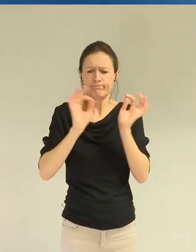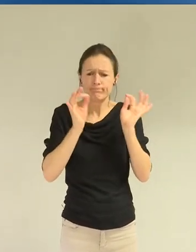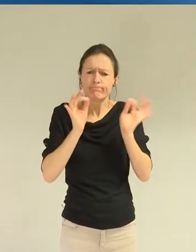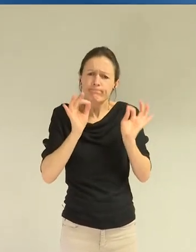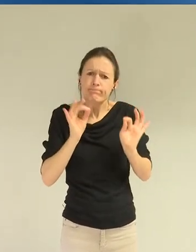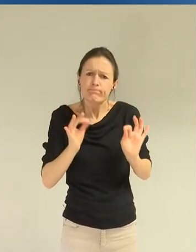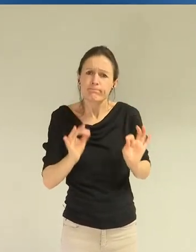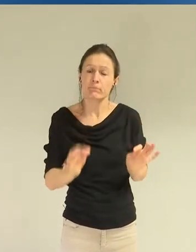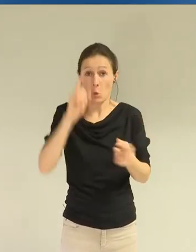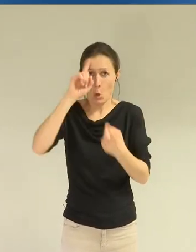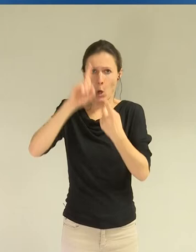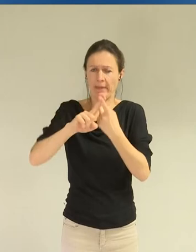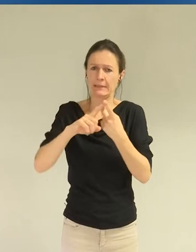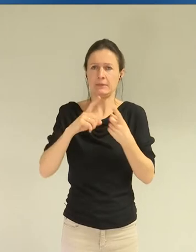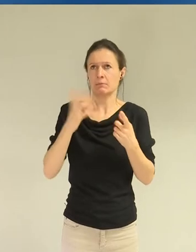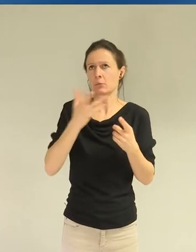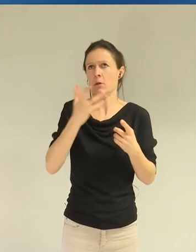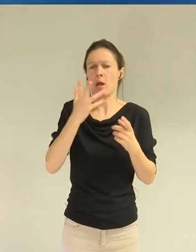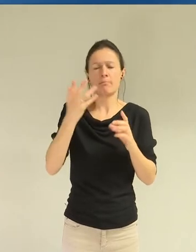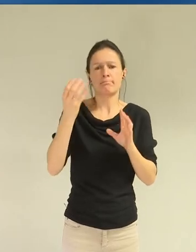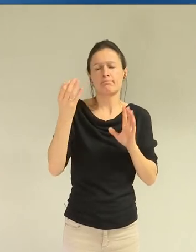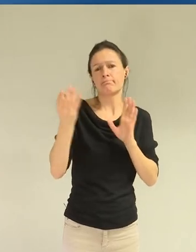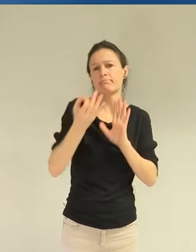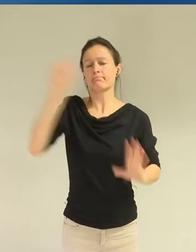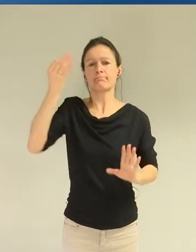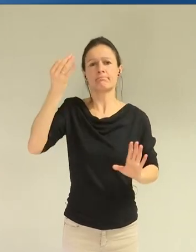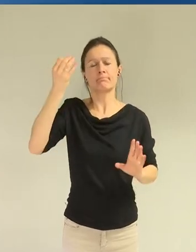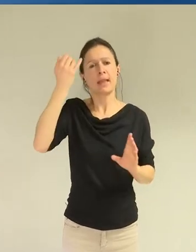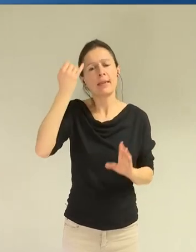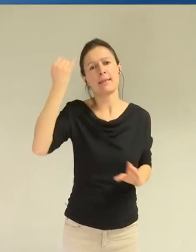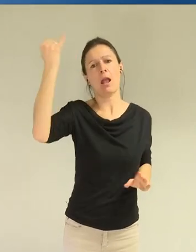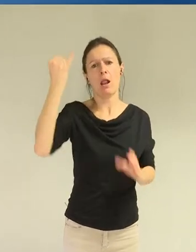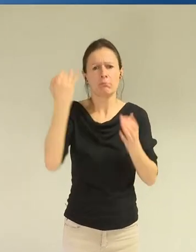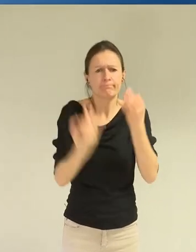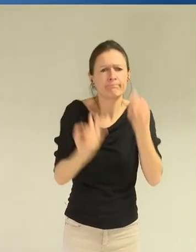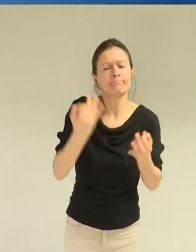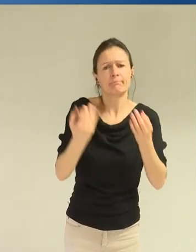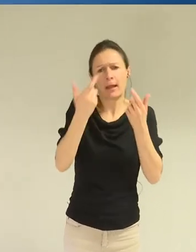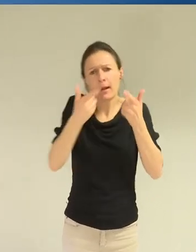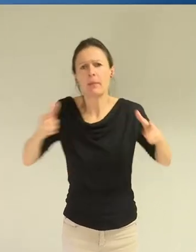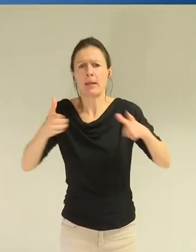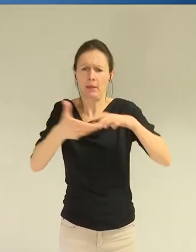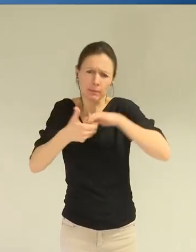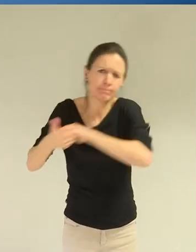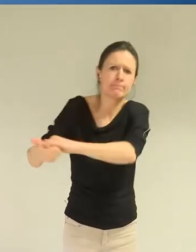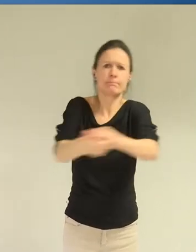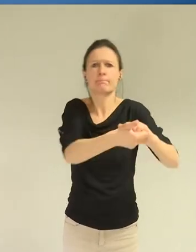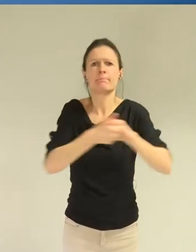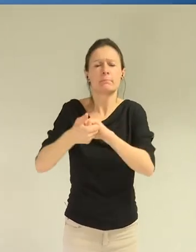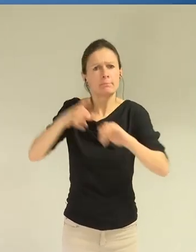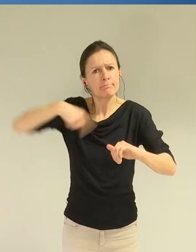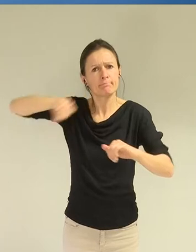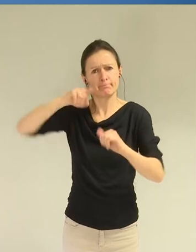toujours mieux correspondre à l'idéal de justice d'égalité de liberté de fraternité qui nous guette tous et je note